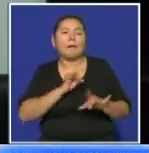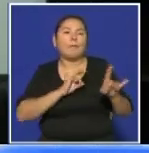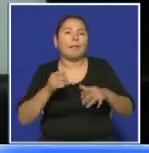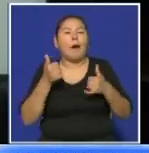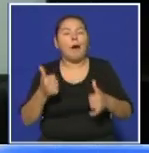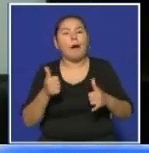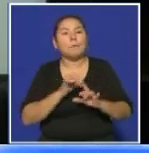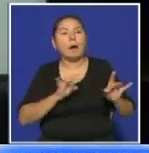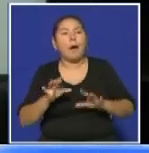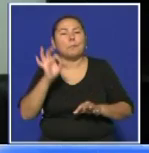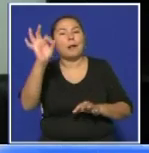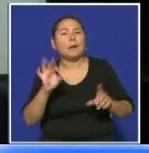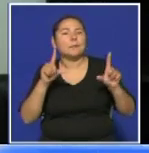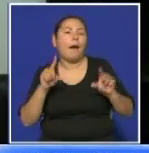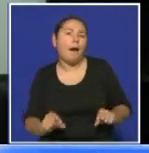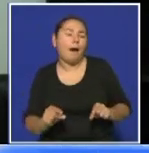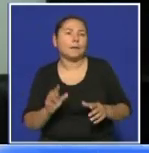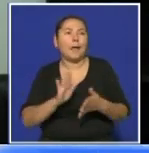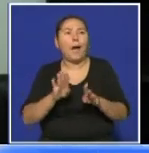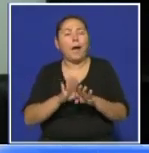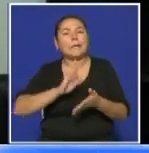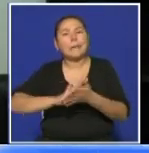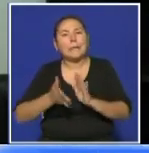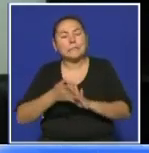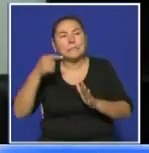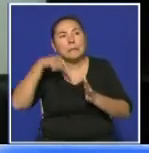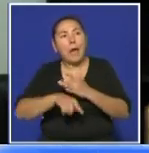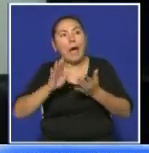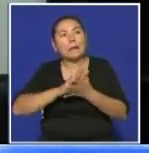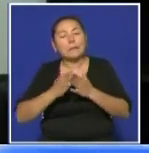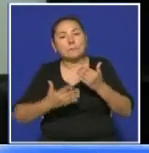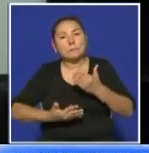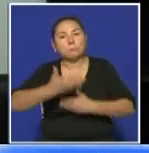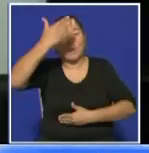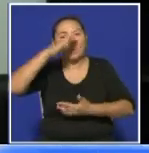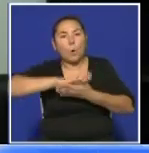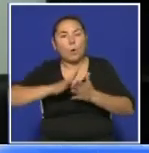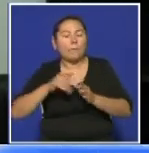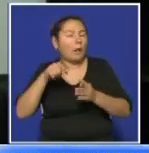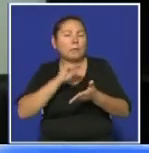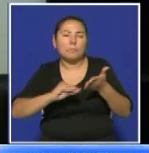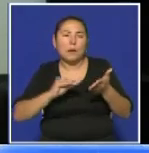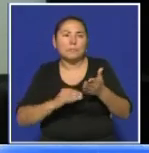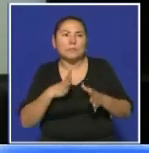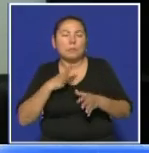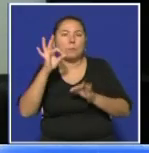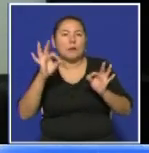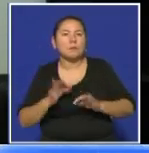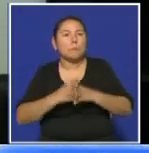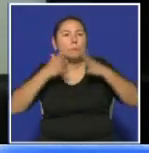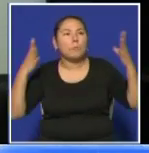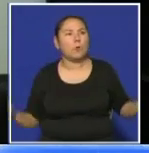рекламалар болады да, яғни пайызы аз деп олар келіседі. А келісім шарт ол личный кабинеттің ішінде болады. Яғни келісім